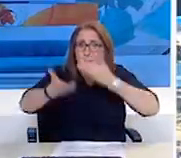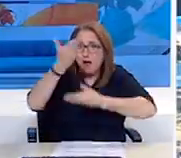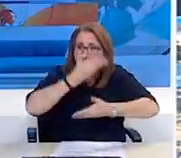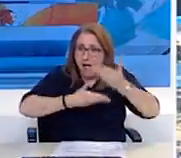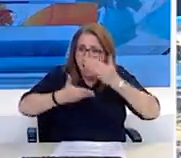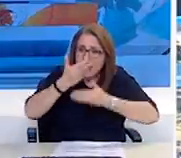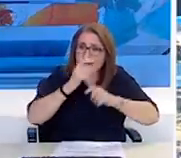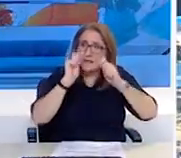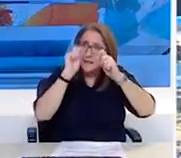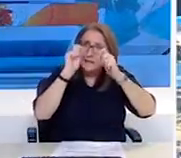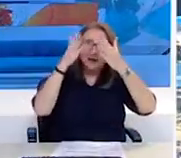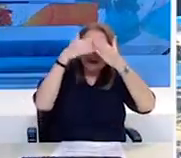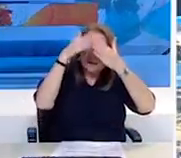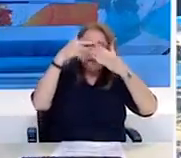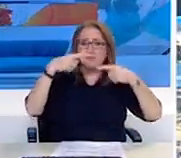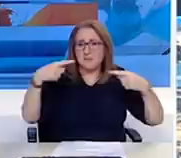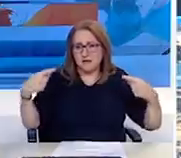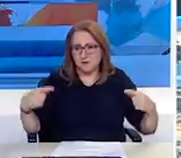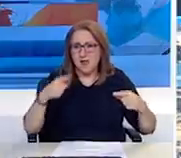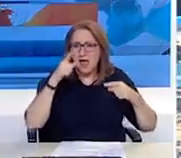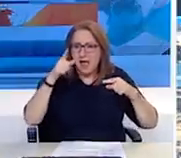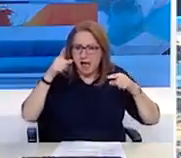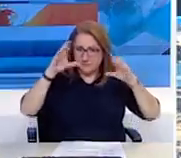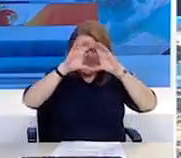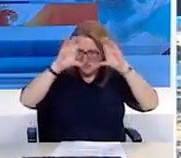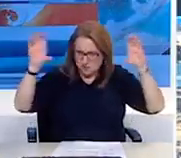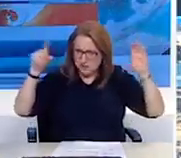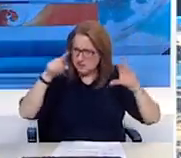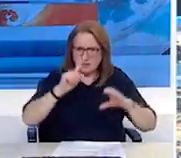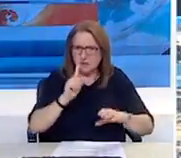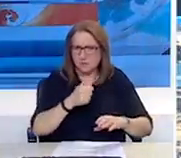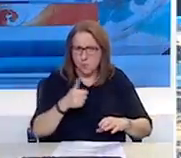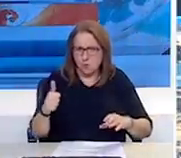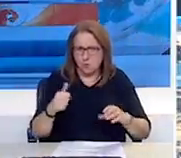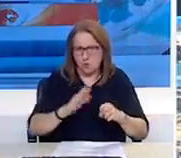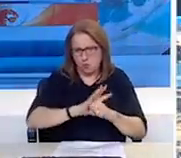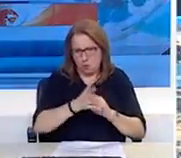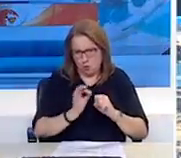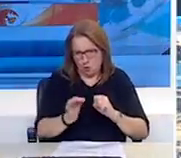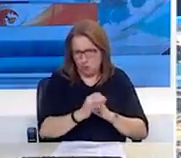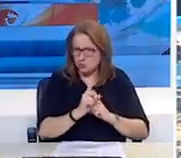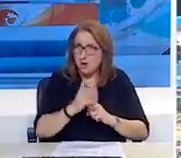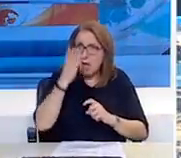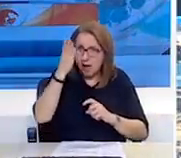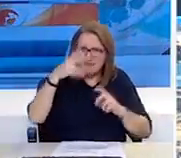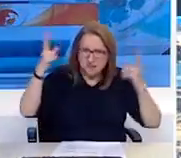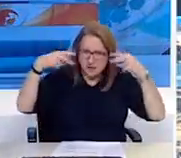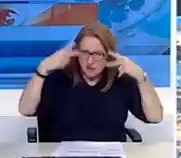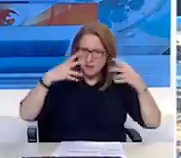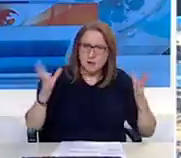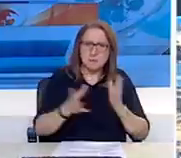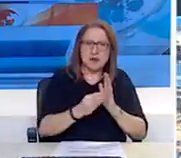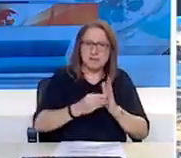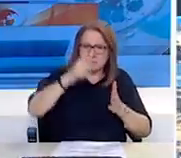και η περιποίηση αυτών των κλιματιστικών μονάδων, οι οποίες δεν έχουν μόνο σχέση με τον κοροναϊό. Ας πούμε, για μια ξενοδοχειακή μονάδα έχουν σχέση και με άλλα βακτήρια, μικρόβια,